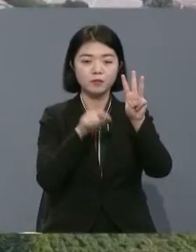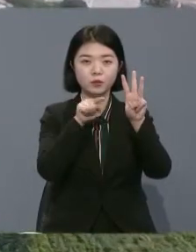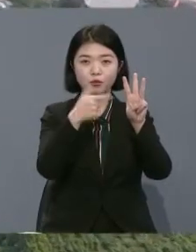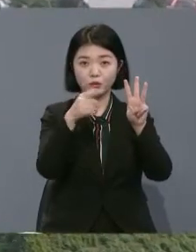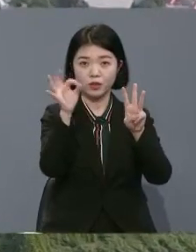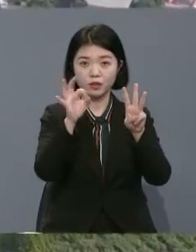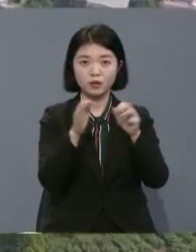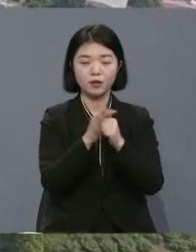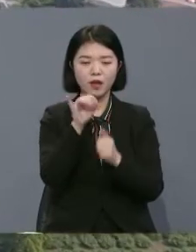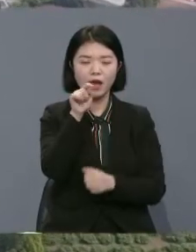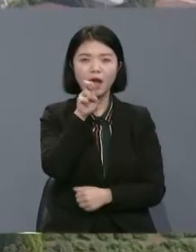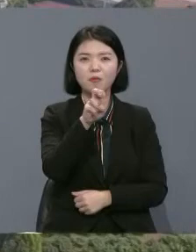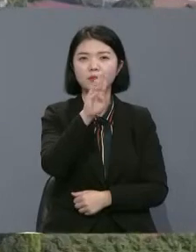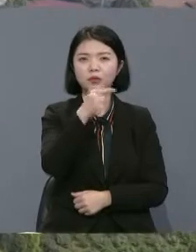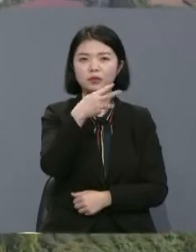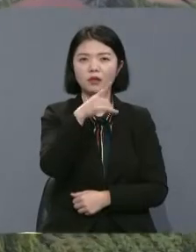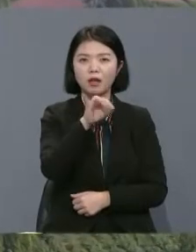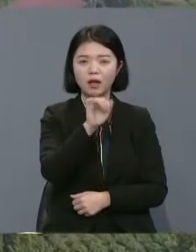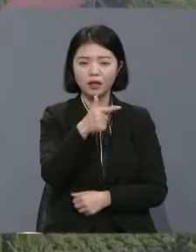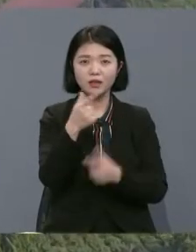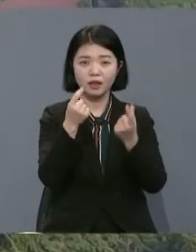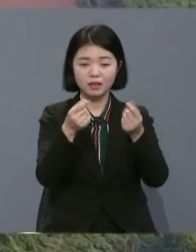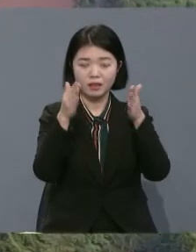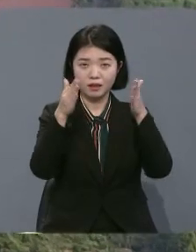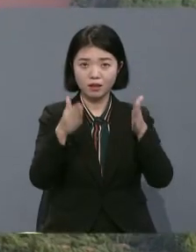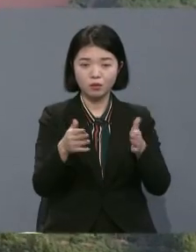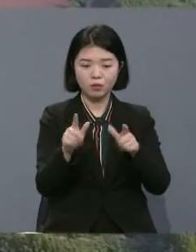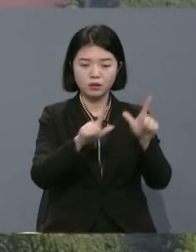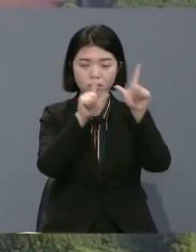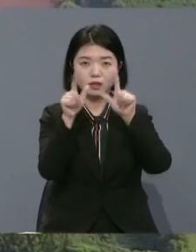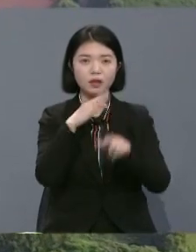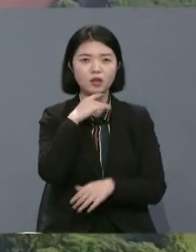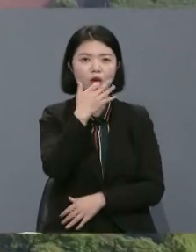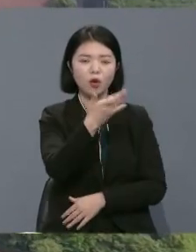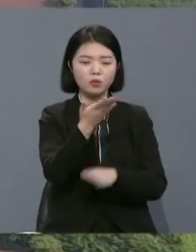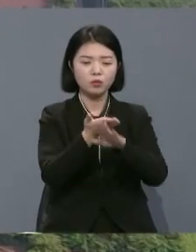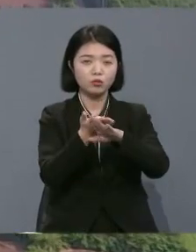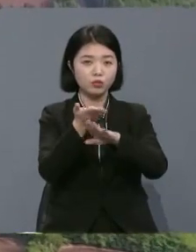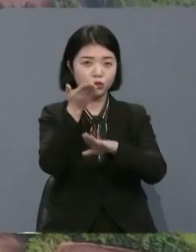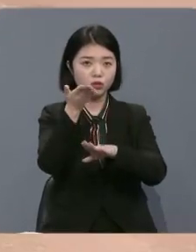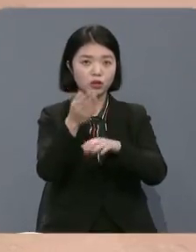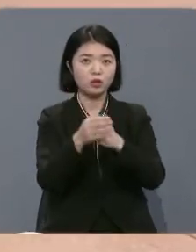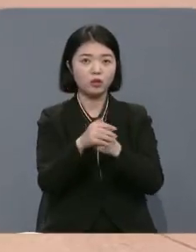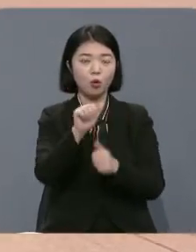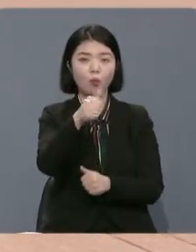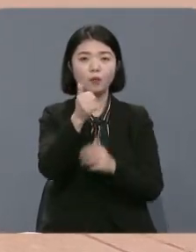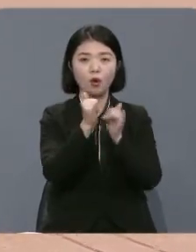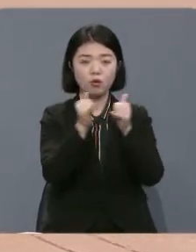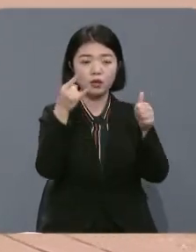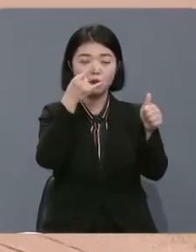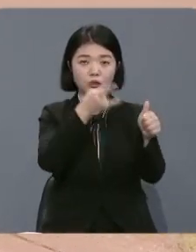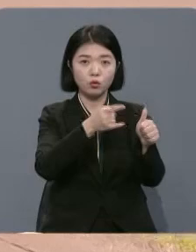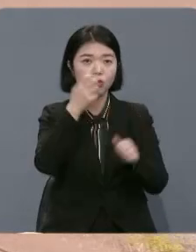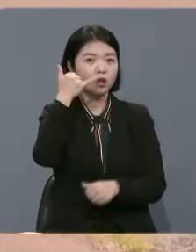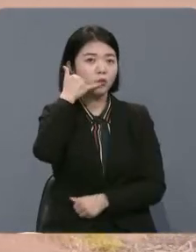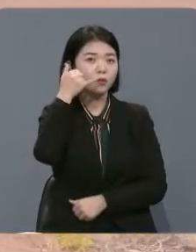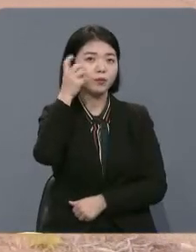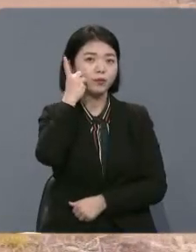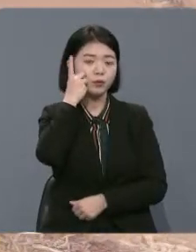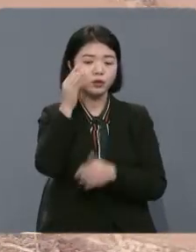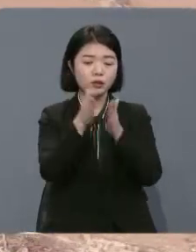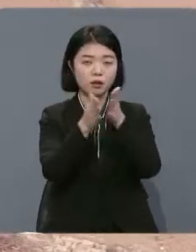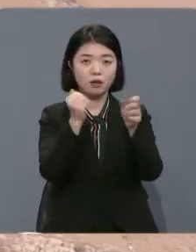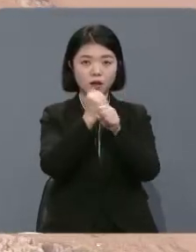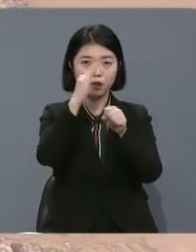엠브레인 퍼블릭 의 조사 도 같은 기간 성 산업에 거주하는 만 19살 이상 남녀 500명을 대상으로 유선과 휴대전화로